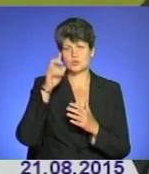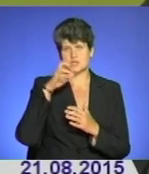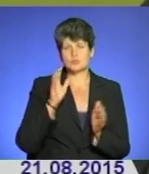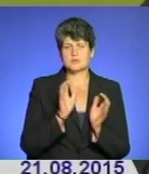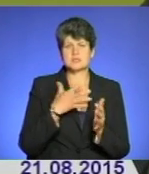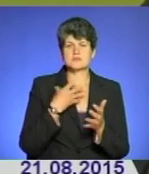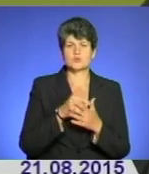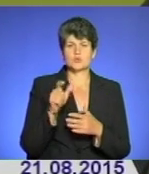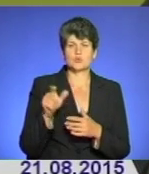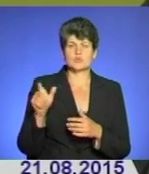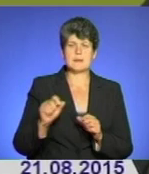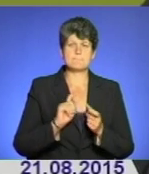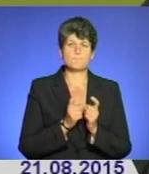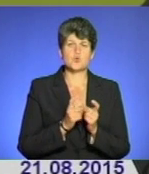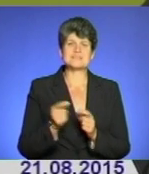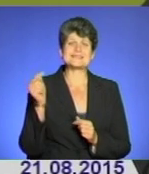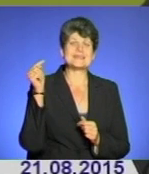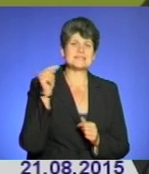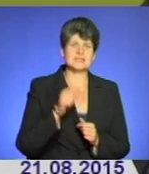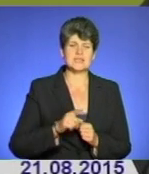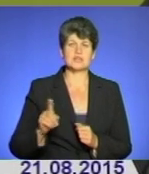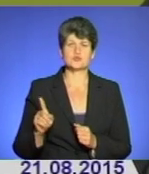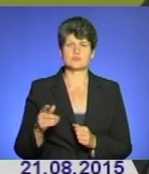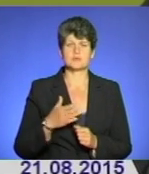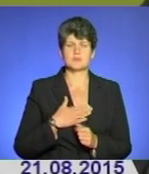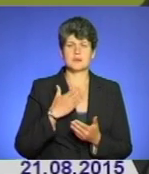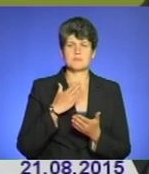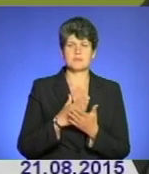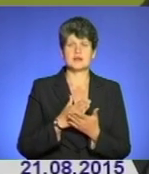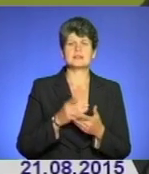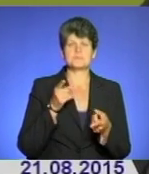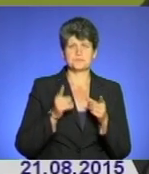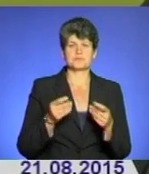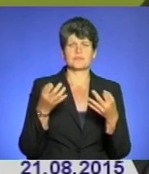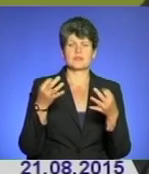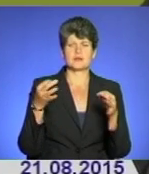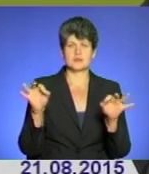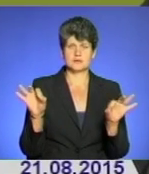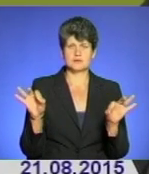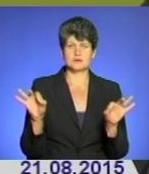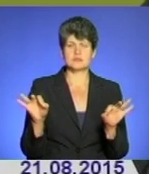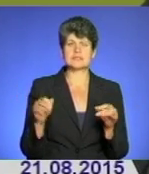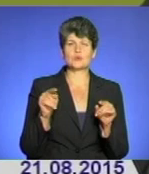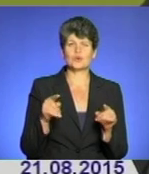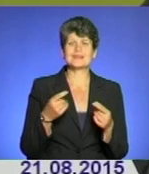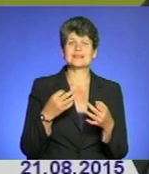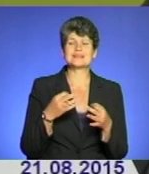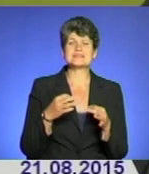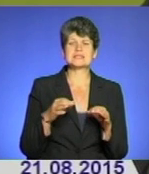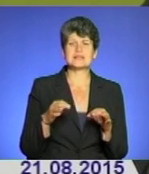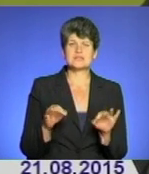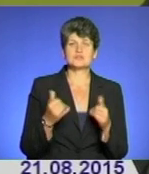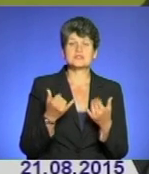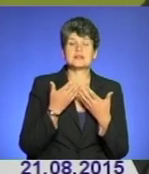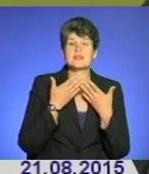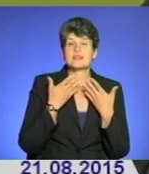людей, боротися за те, щоб ми мали справді якусь незалежність. На жаль, такої незалежності зараз нема